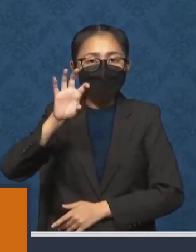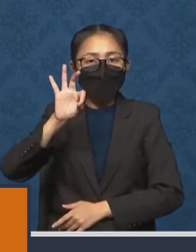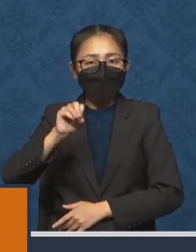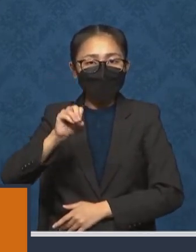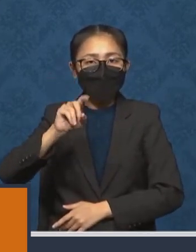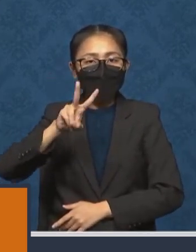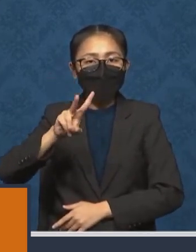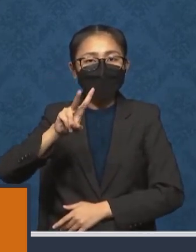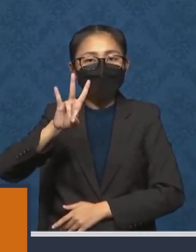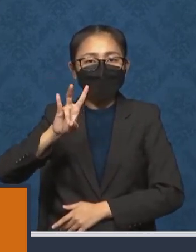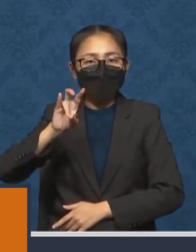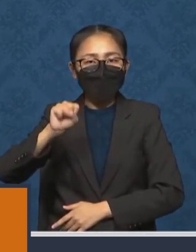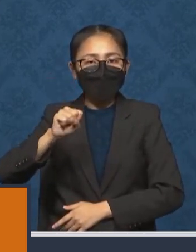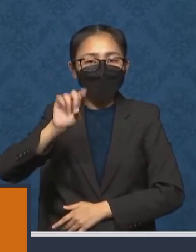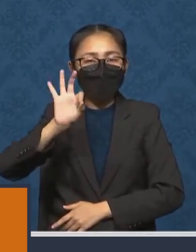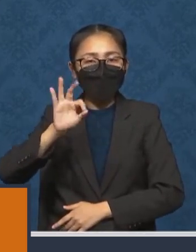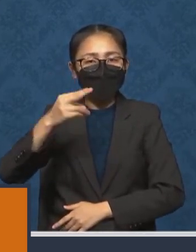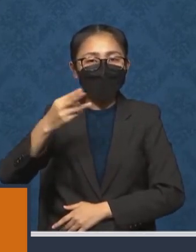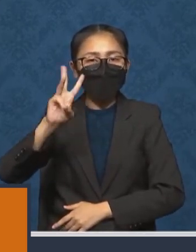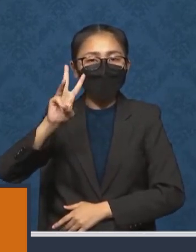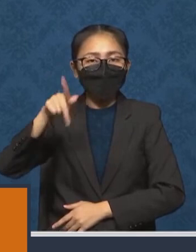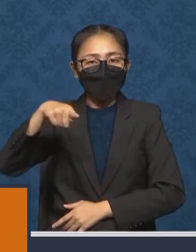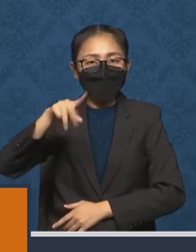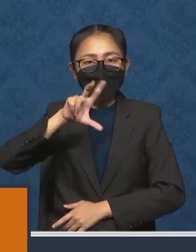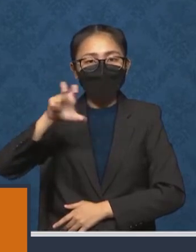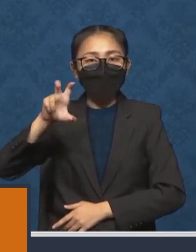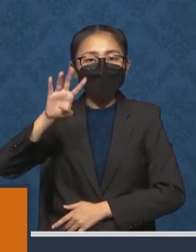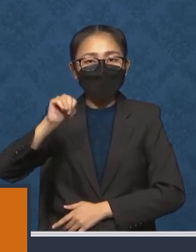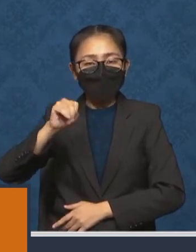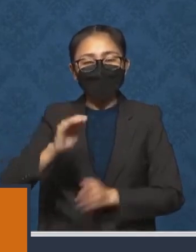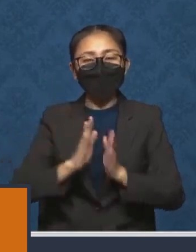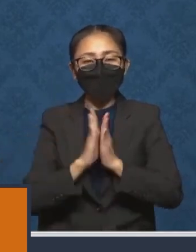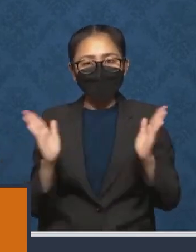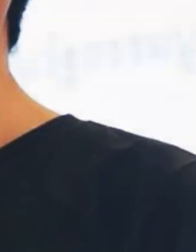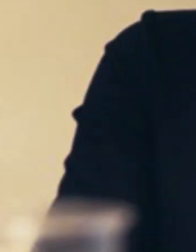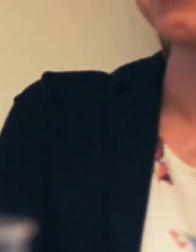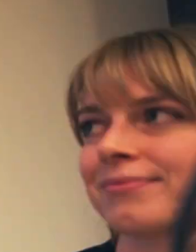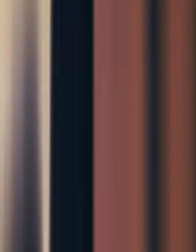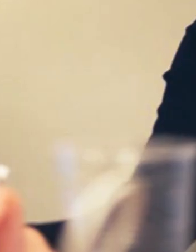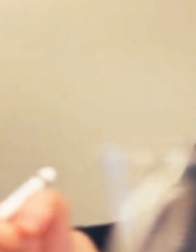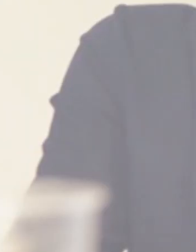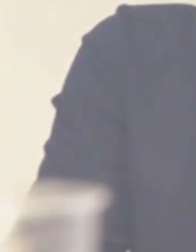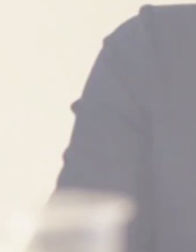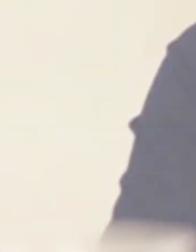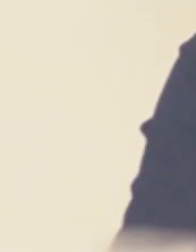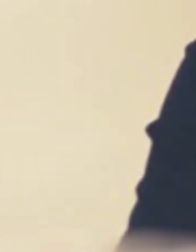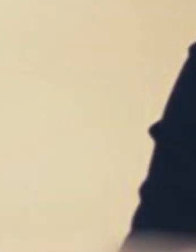น796,340 บาทครับขอบคุณครับ ครับเชิญ